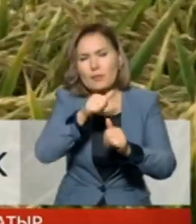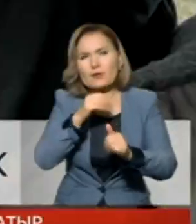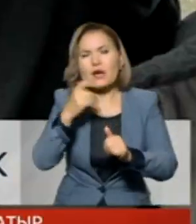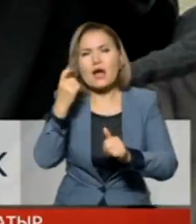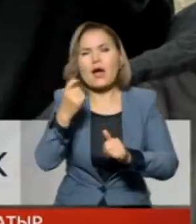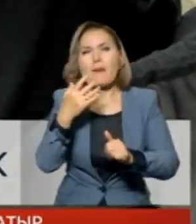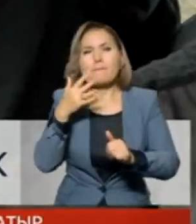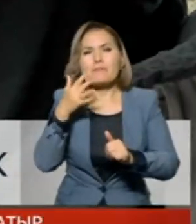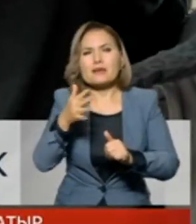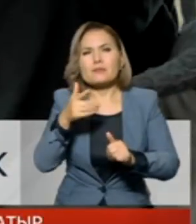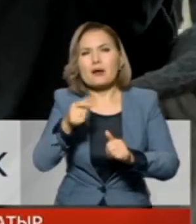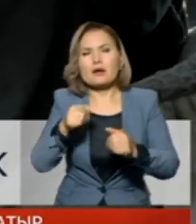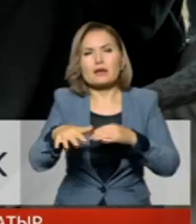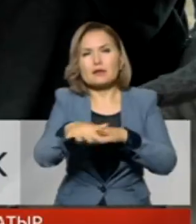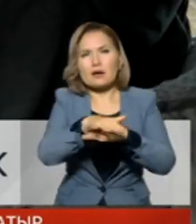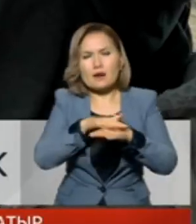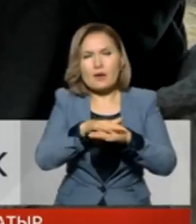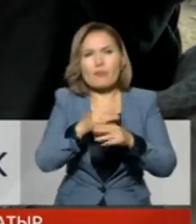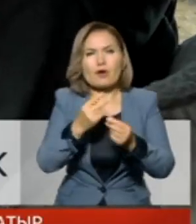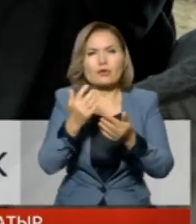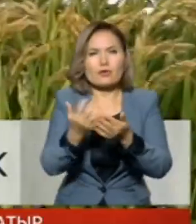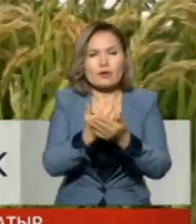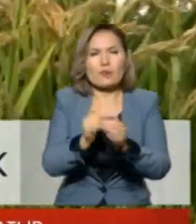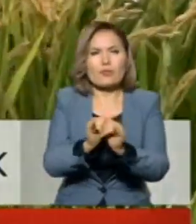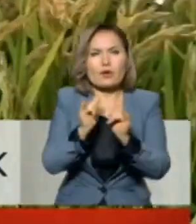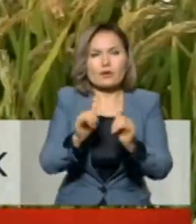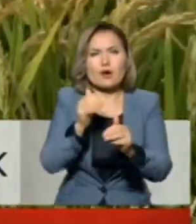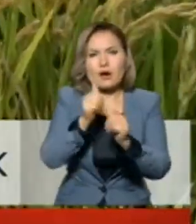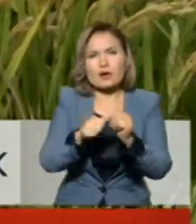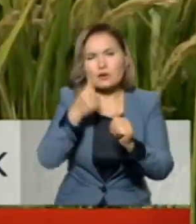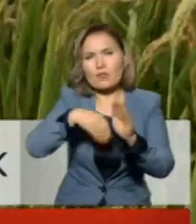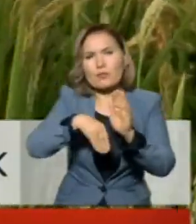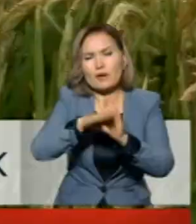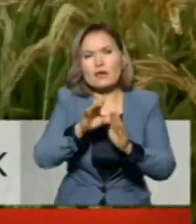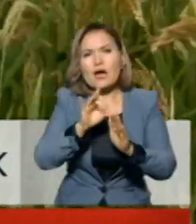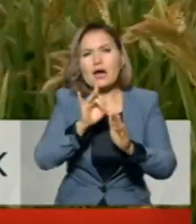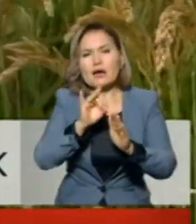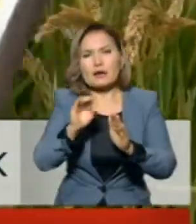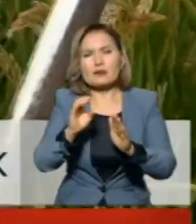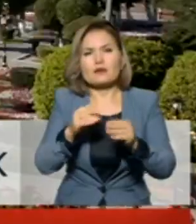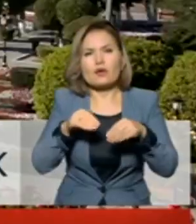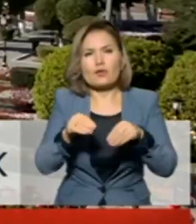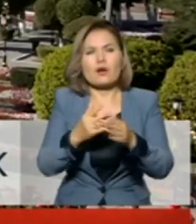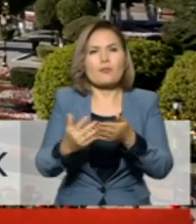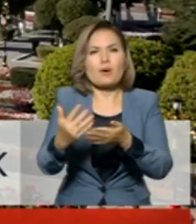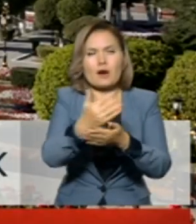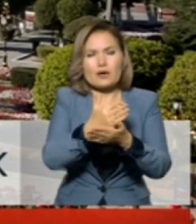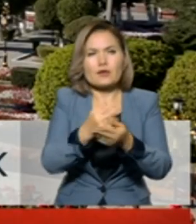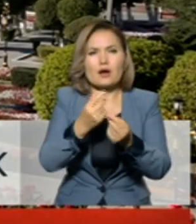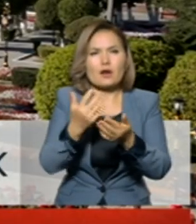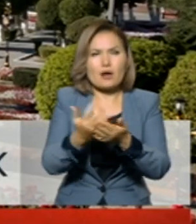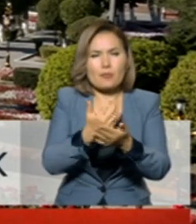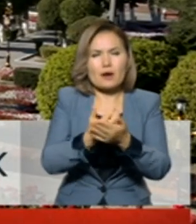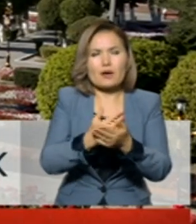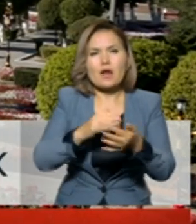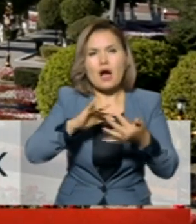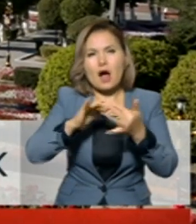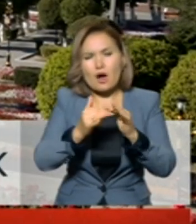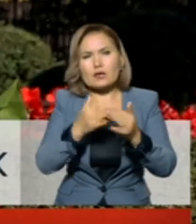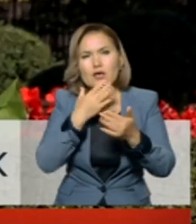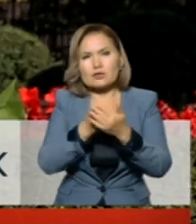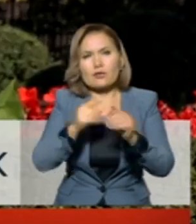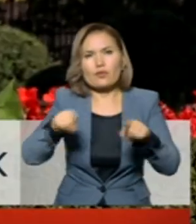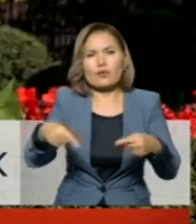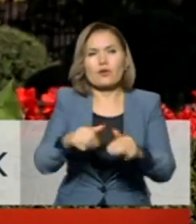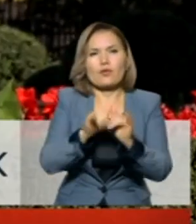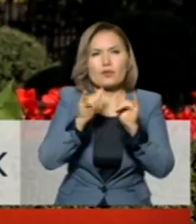жерге сыр салысын егіп, елдің ырзық несібесі артып келеді. Ал күріштен түскен пайданың бір бөлігін шаруашылық төрағасы елді мекеннің дамуына